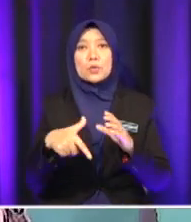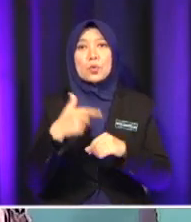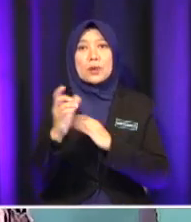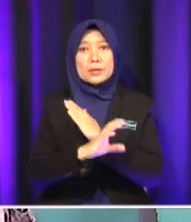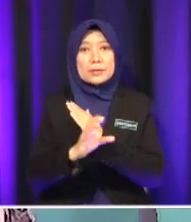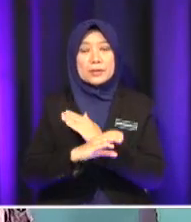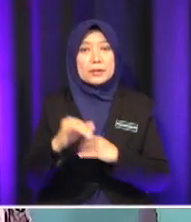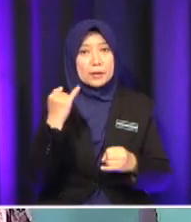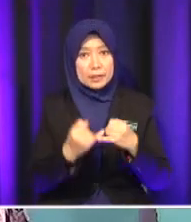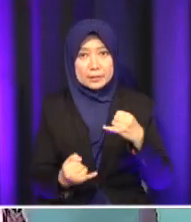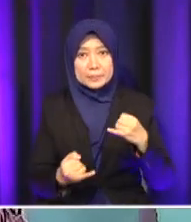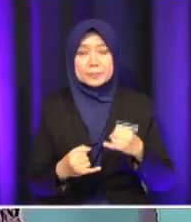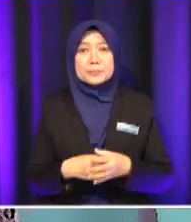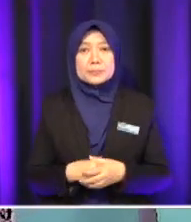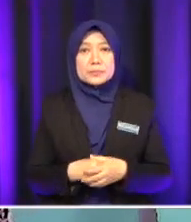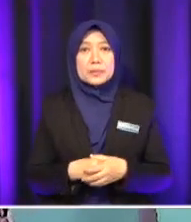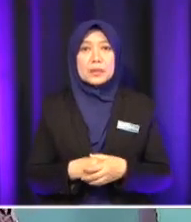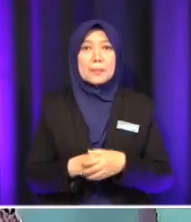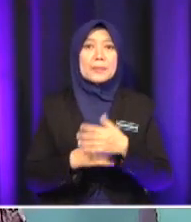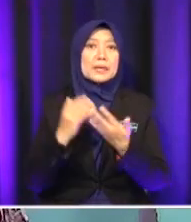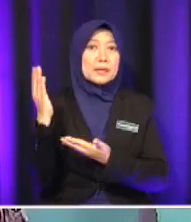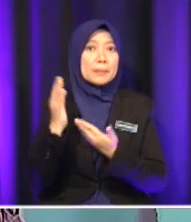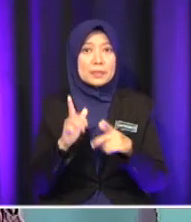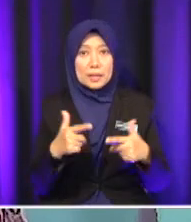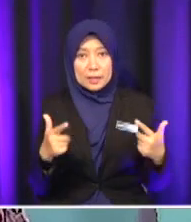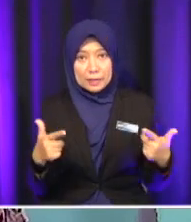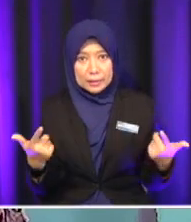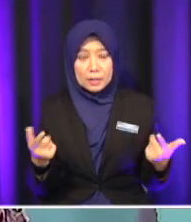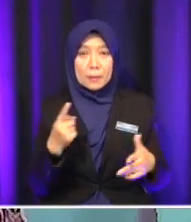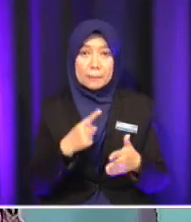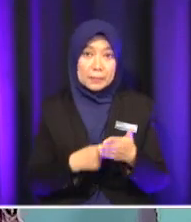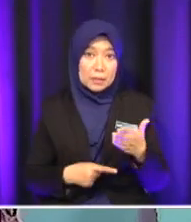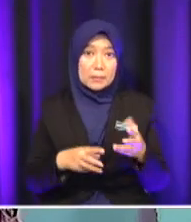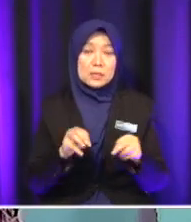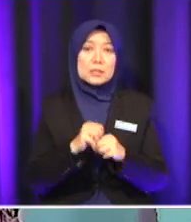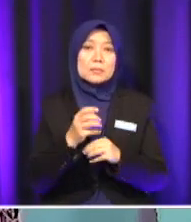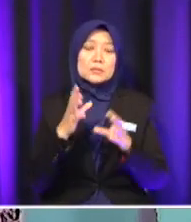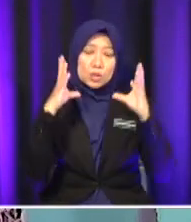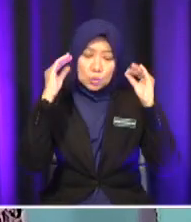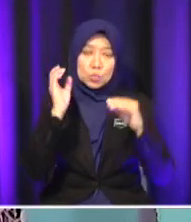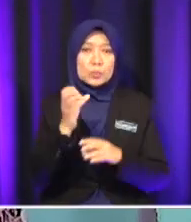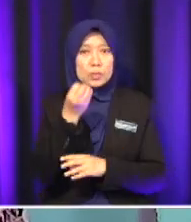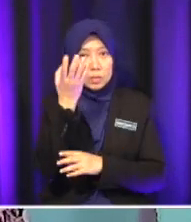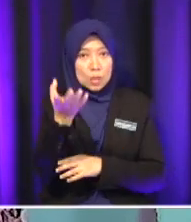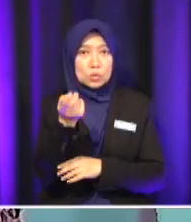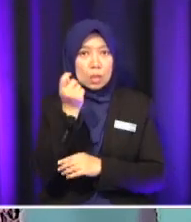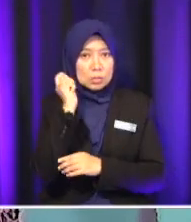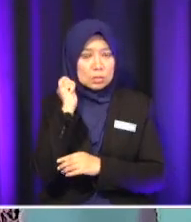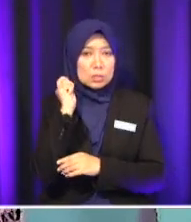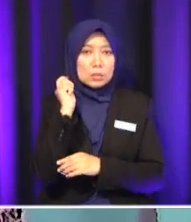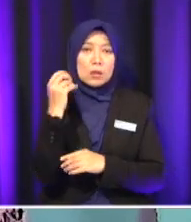dan akhir sekali ialah peringatan lain ee macam tadi primata lain ini macam-macamlah